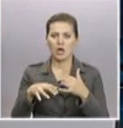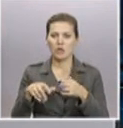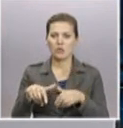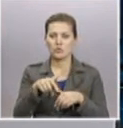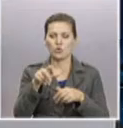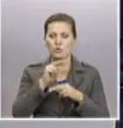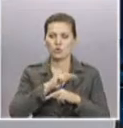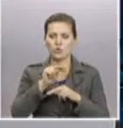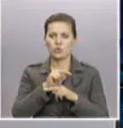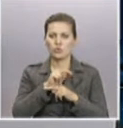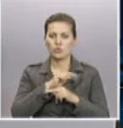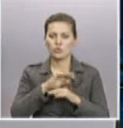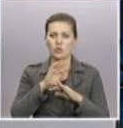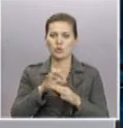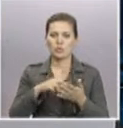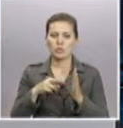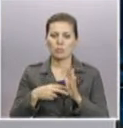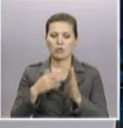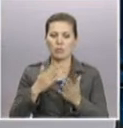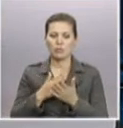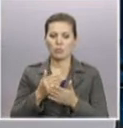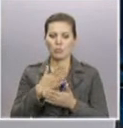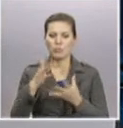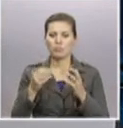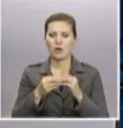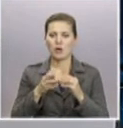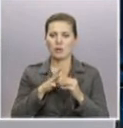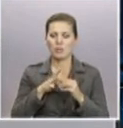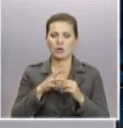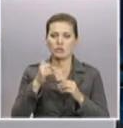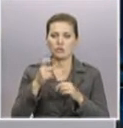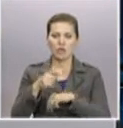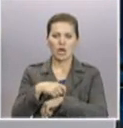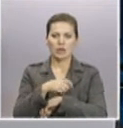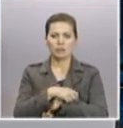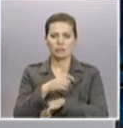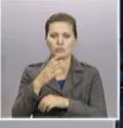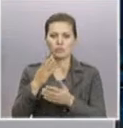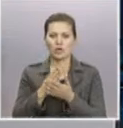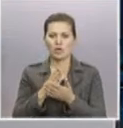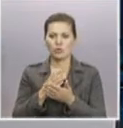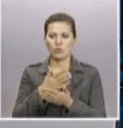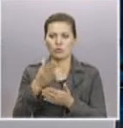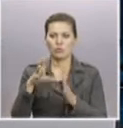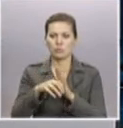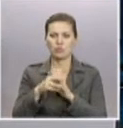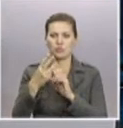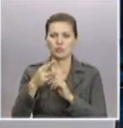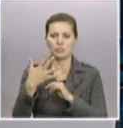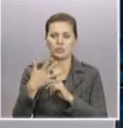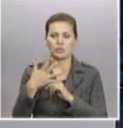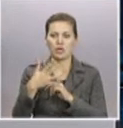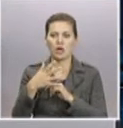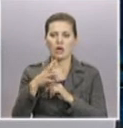жөндеу жұмыстары жүргіземіз деп жоспарлап отырмыз. Ол жалпы ұзындығы 100 шақырымды құрайды. Ішінде 35 шақырым